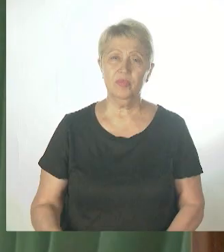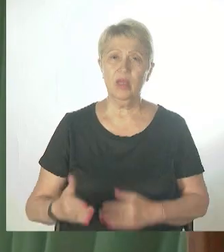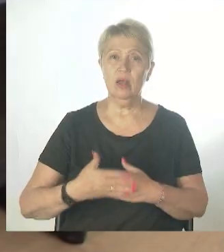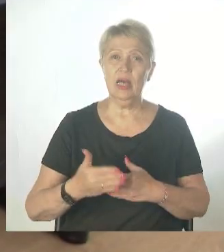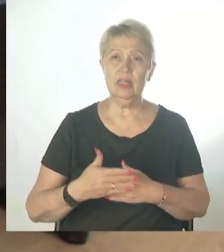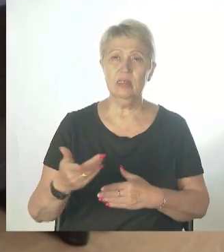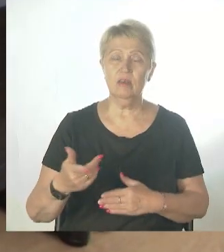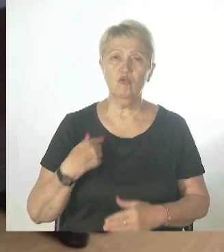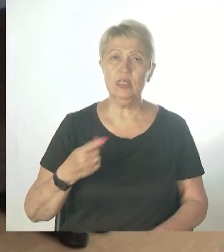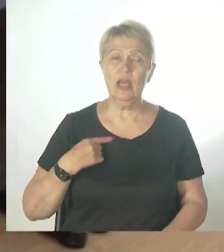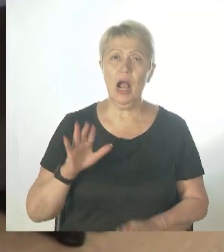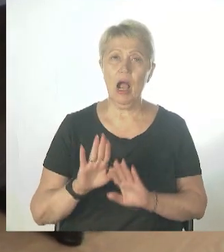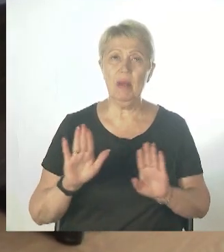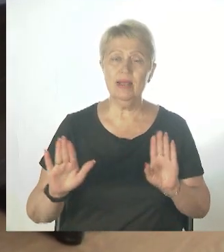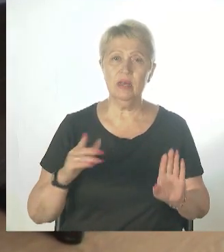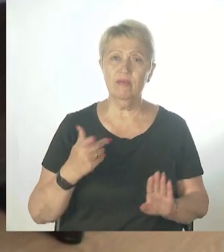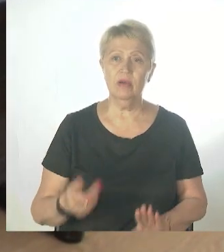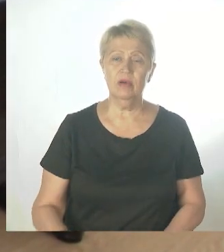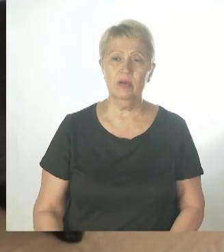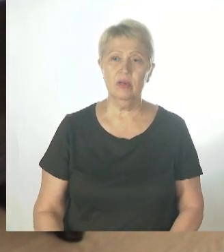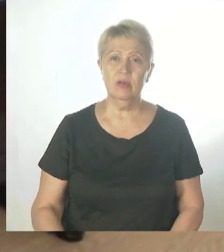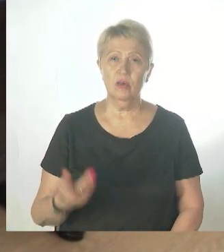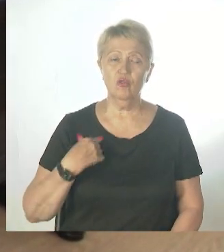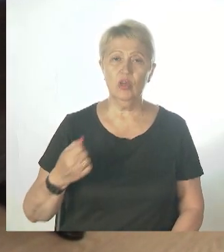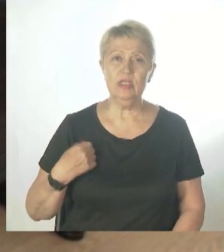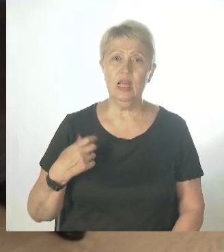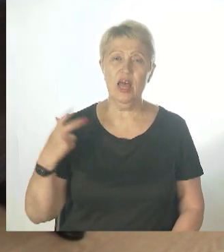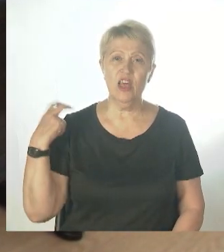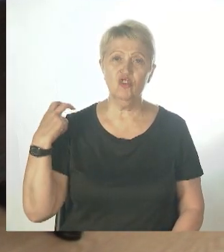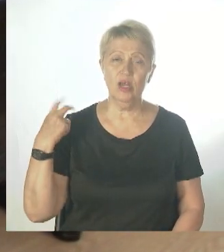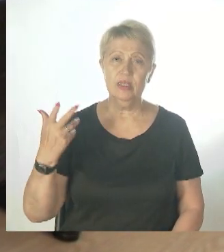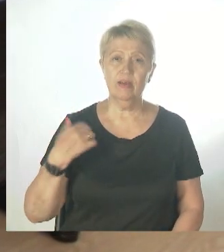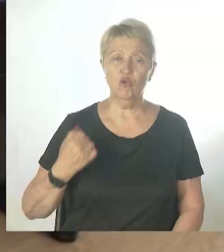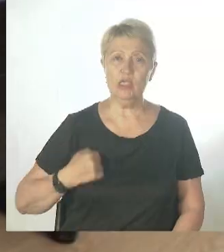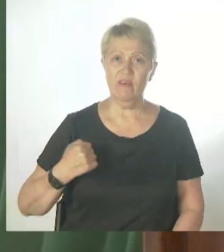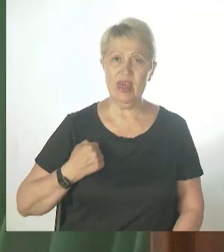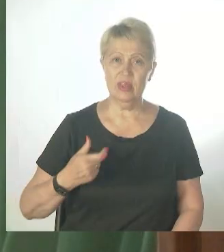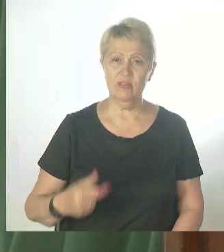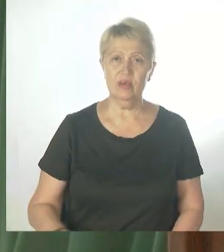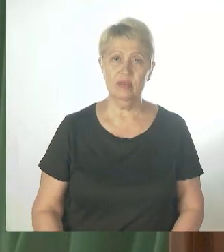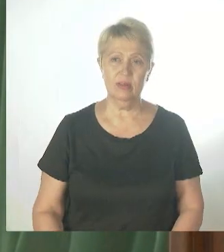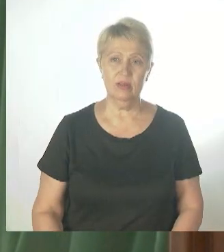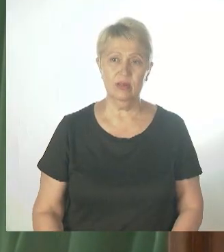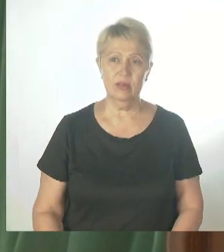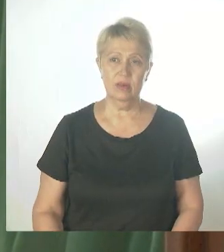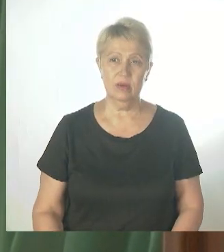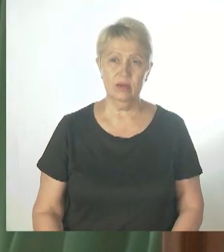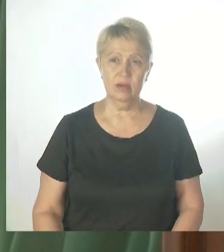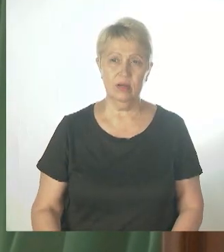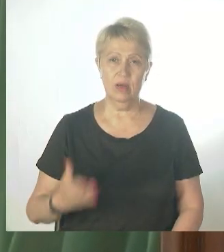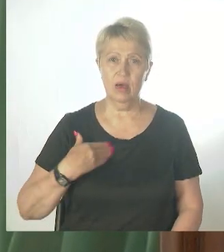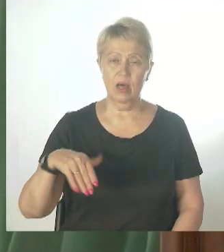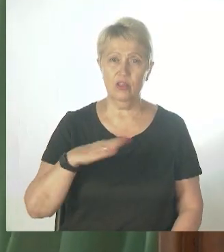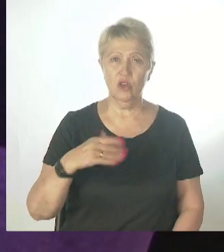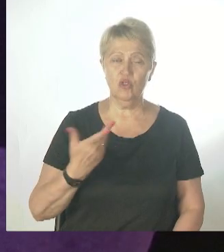от командиров, от начальства военного, то наша присяга,